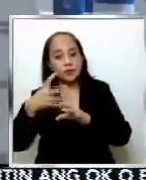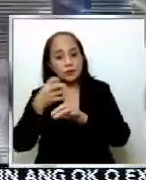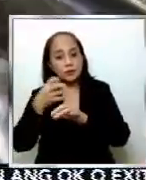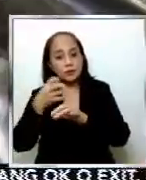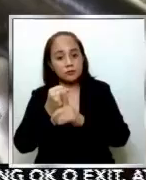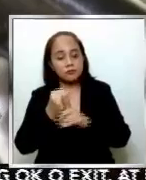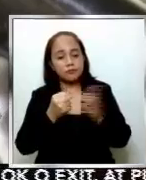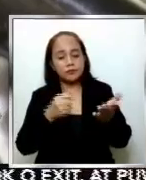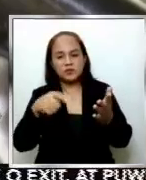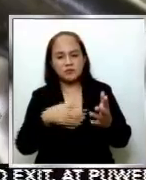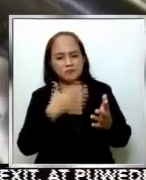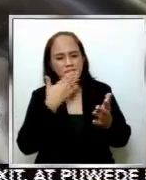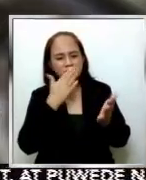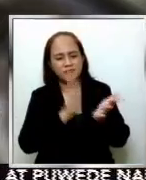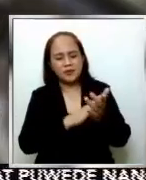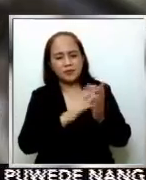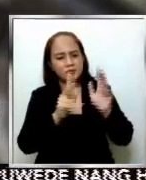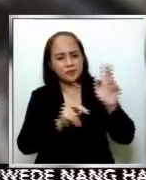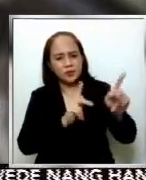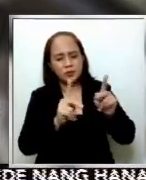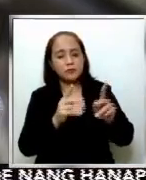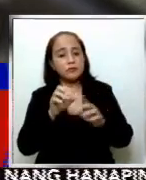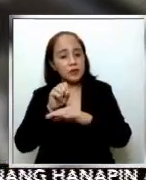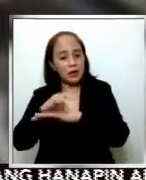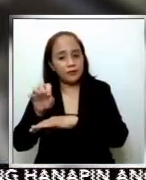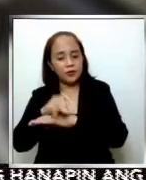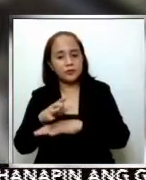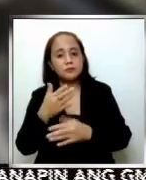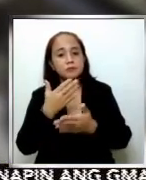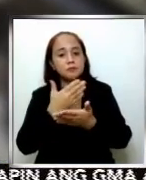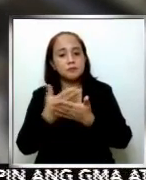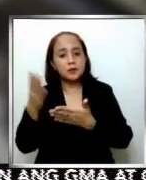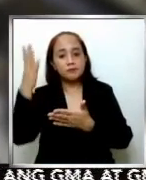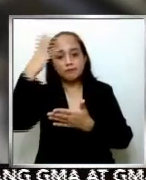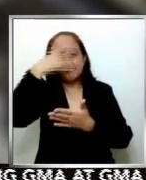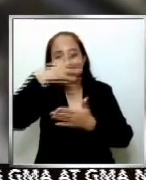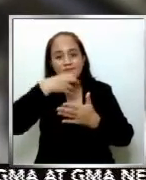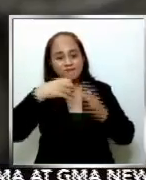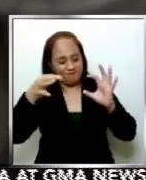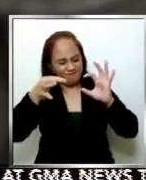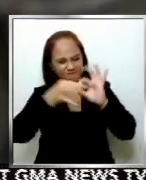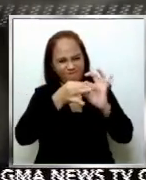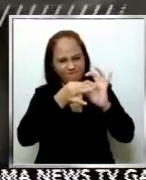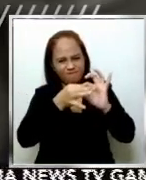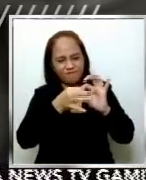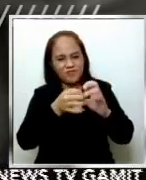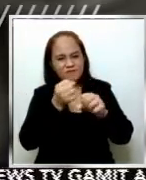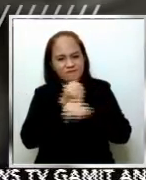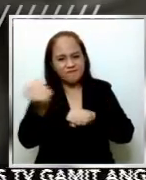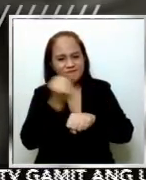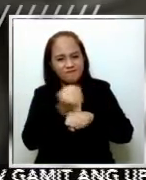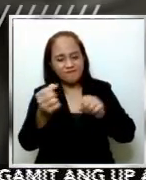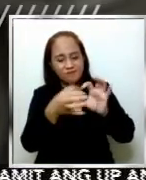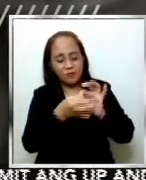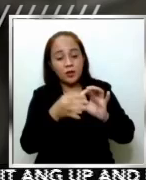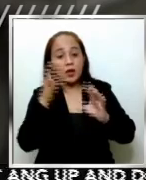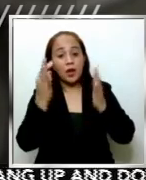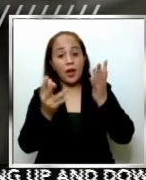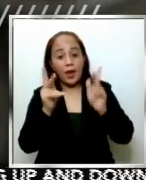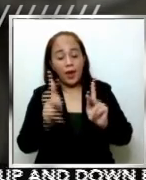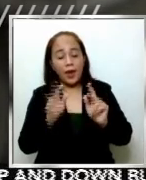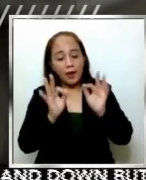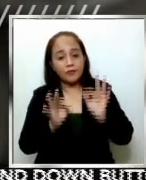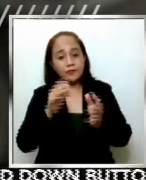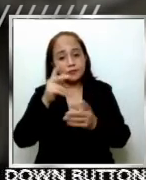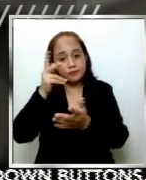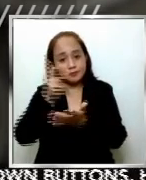loob, payo ng MPD, bumili ng magandang uri ng lock o kandado para sa bike. Kung magpa-park ng bisikleta, ibilin